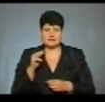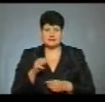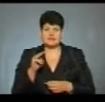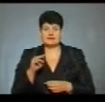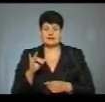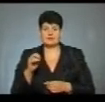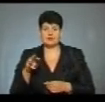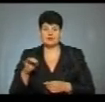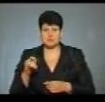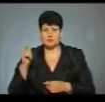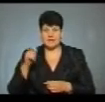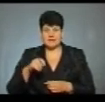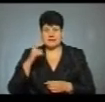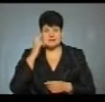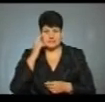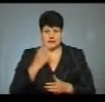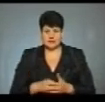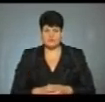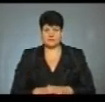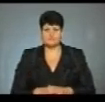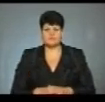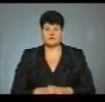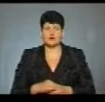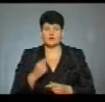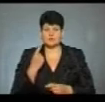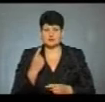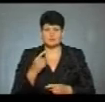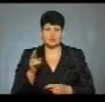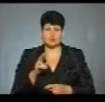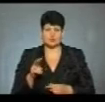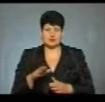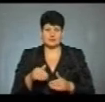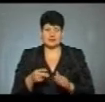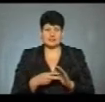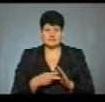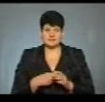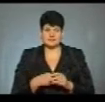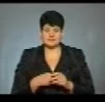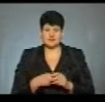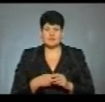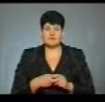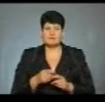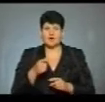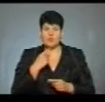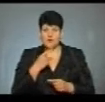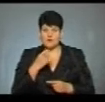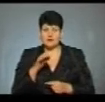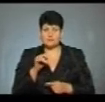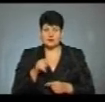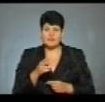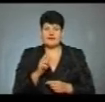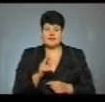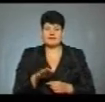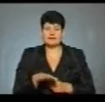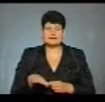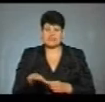Тимошенко приїхала із Києва. Один вкладений в туризм долар дає на виході 7. Ми говорили про те, як на території,